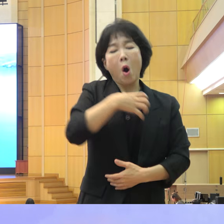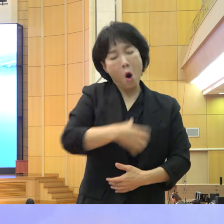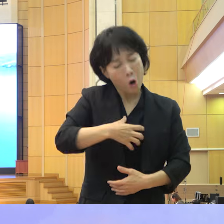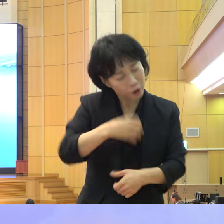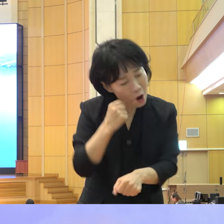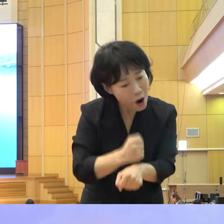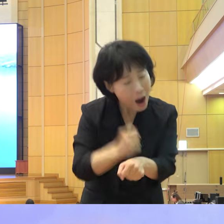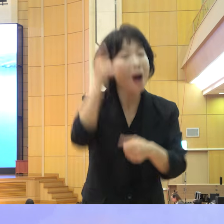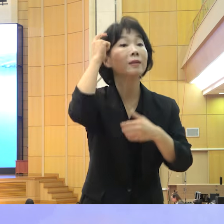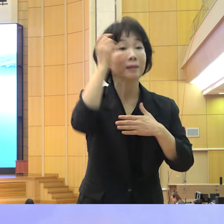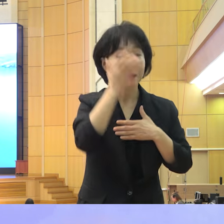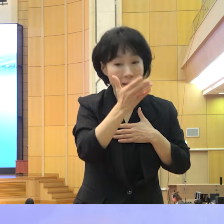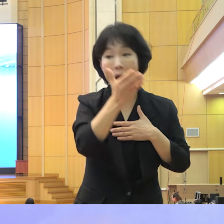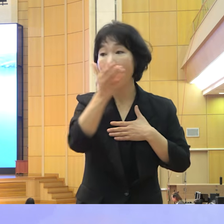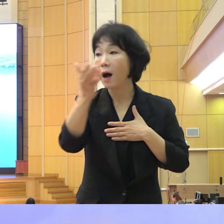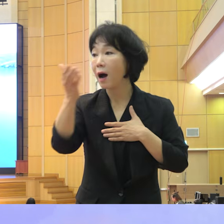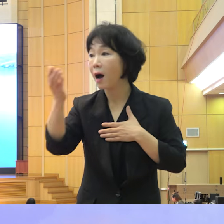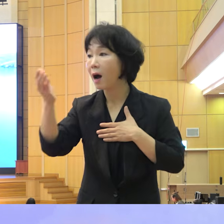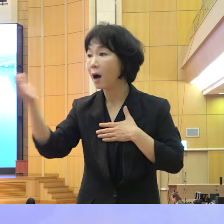걱정하느냐